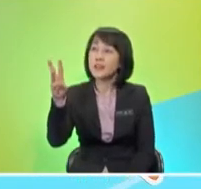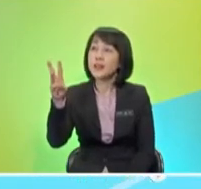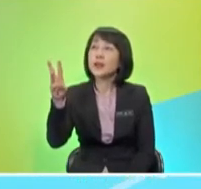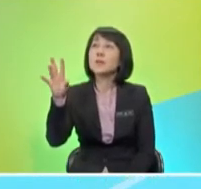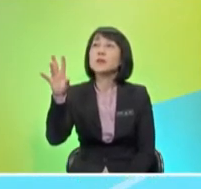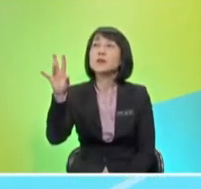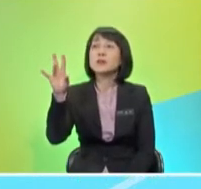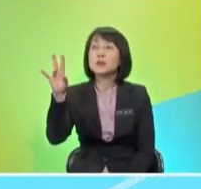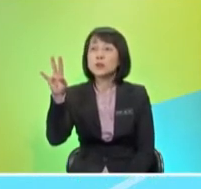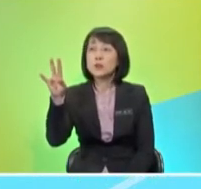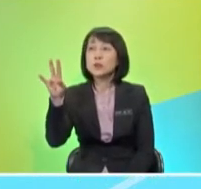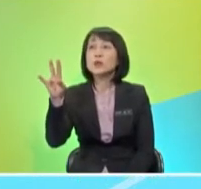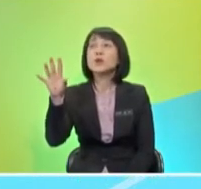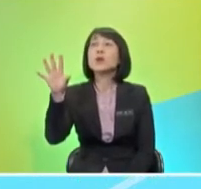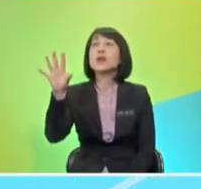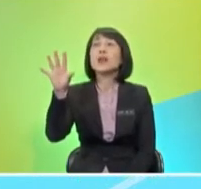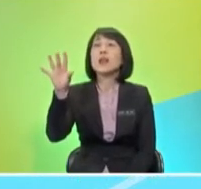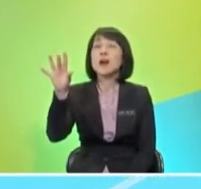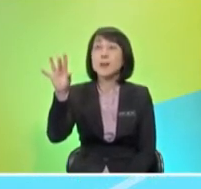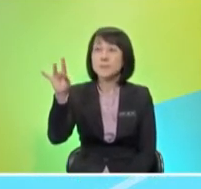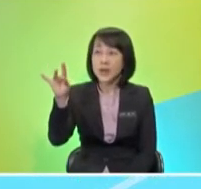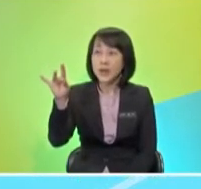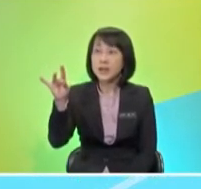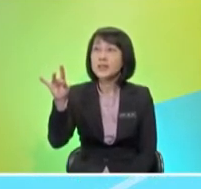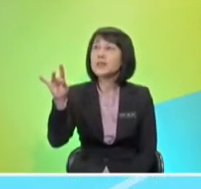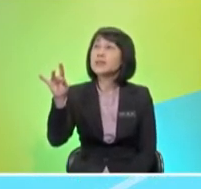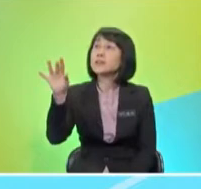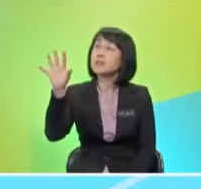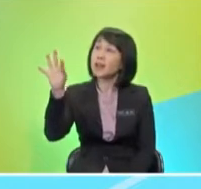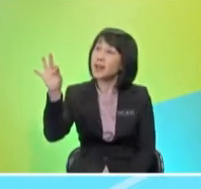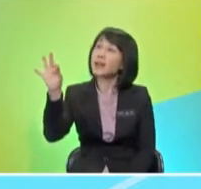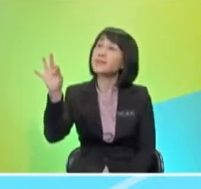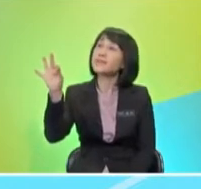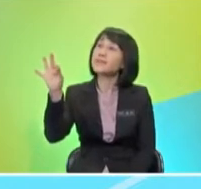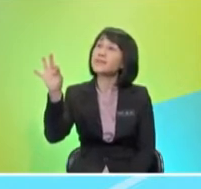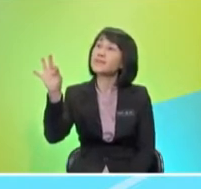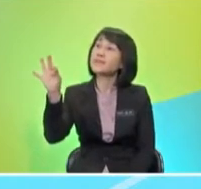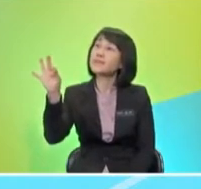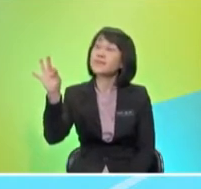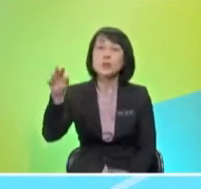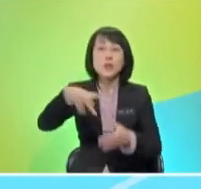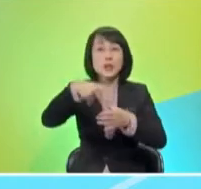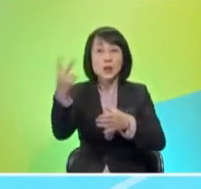6 7 8 9 9